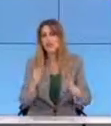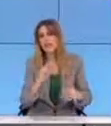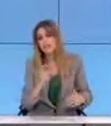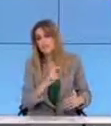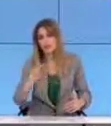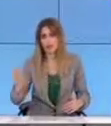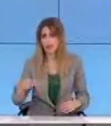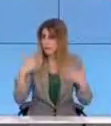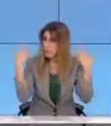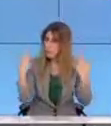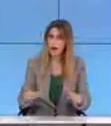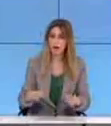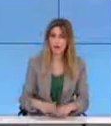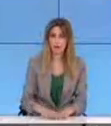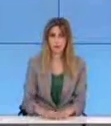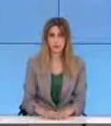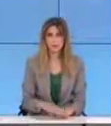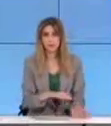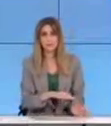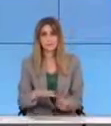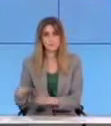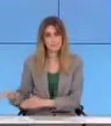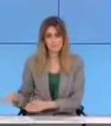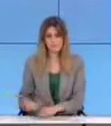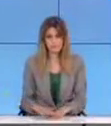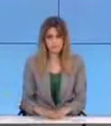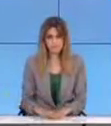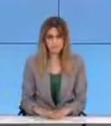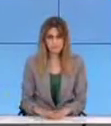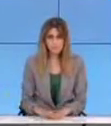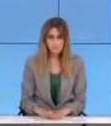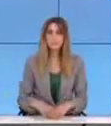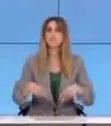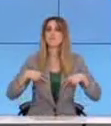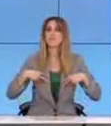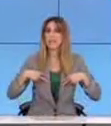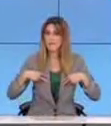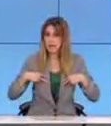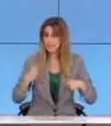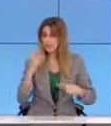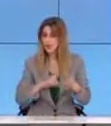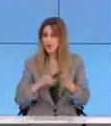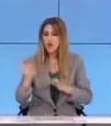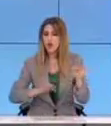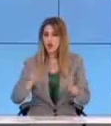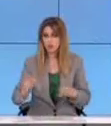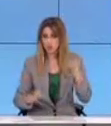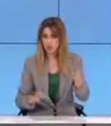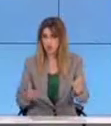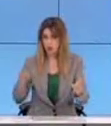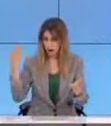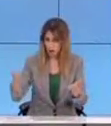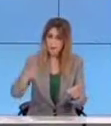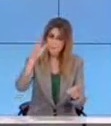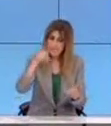κράτους είναι πλέον οι δύο κώδικες ποινικής δικαιοσύνης μετά την τροποποίηση της διάταξης για τον βιασμό. Ο νέος ποινικός κώδικας αναφέρει